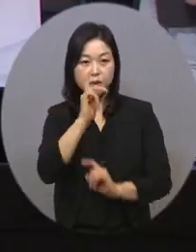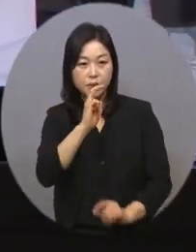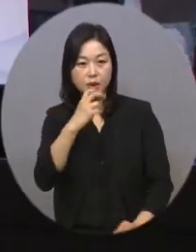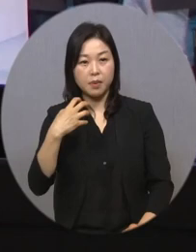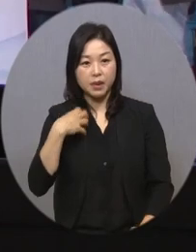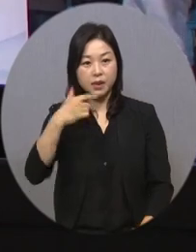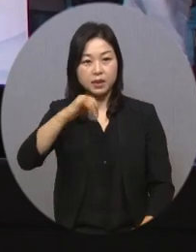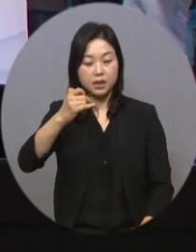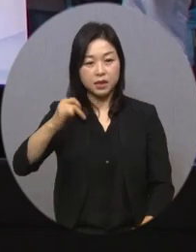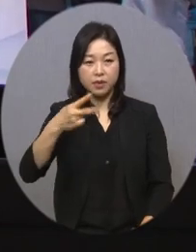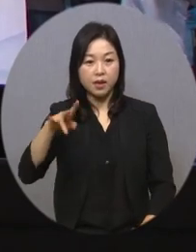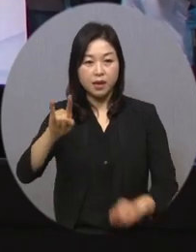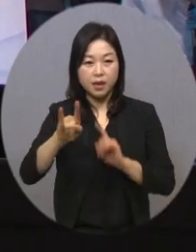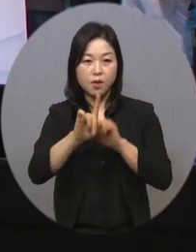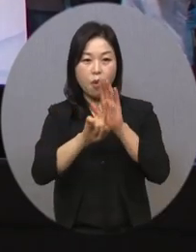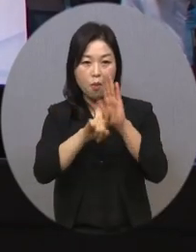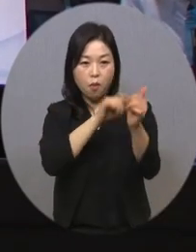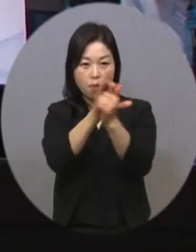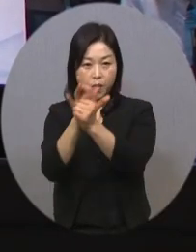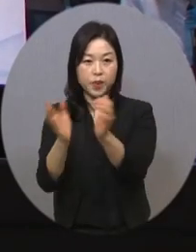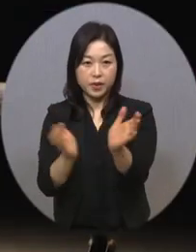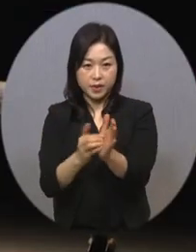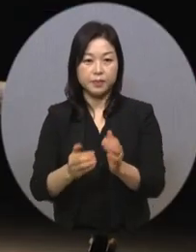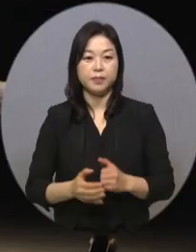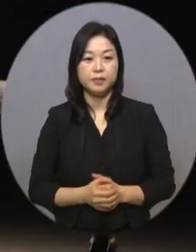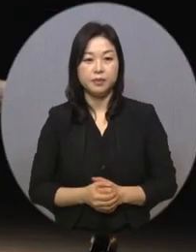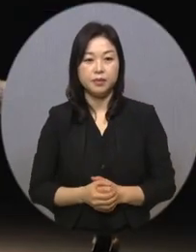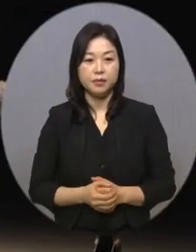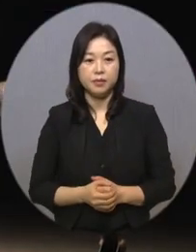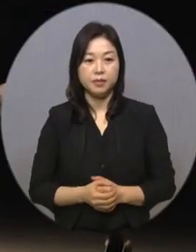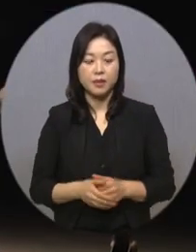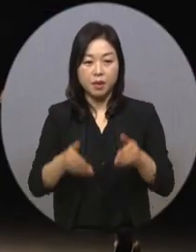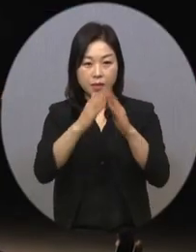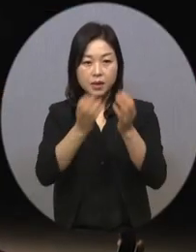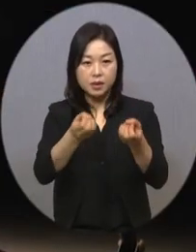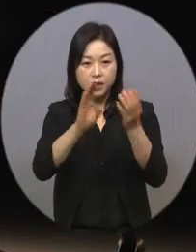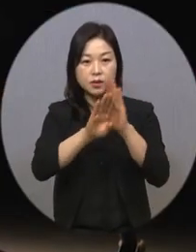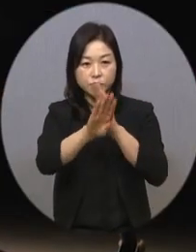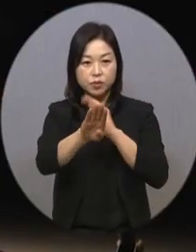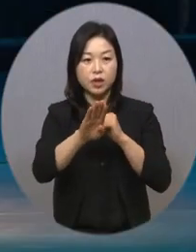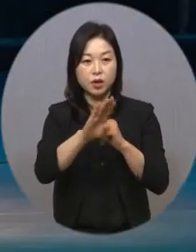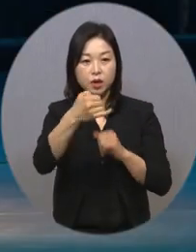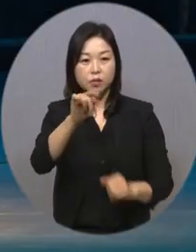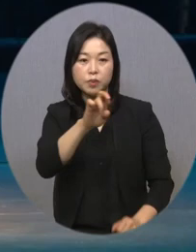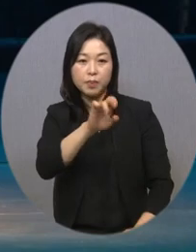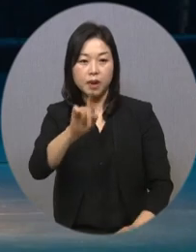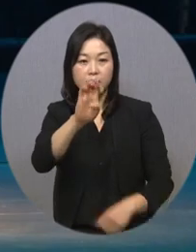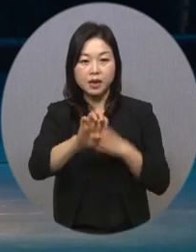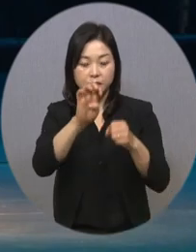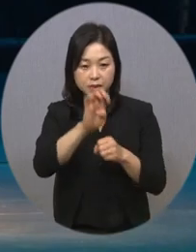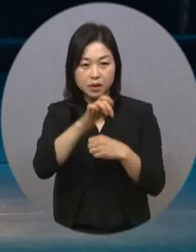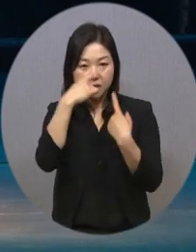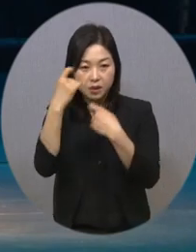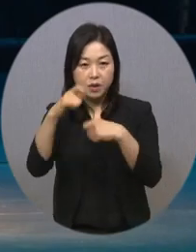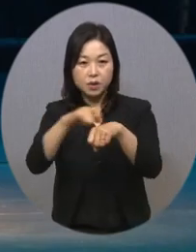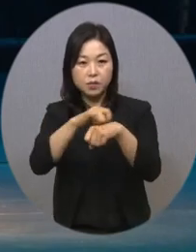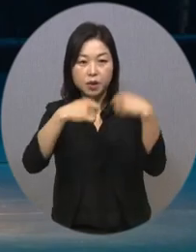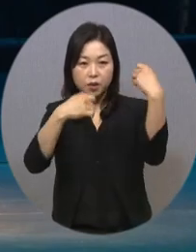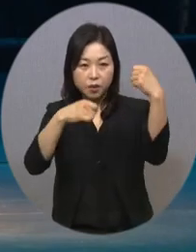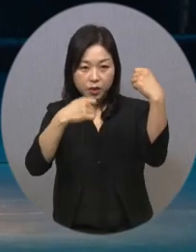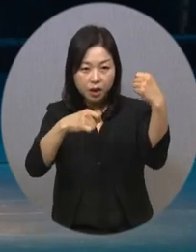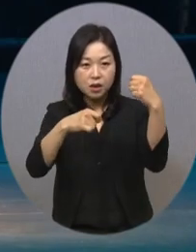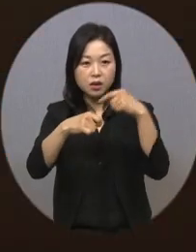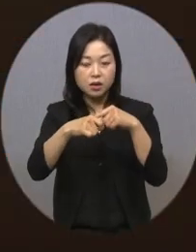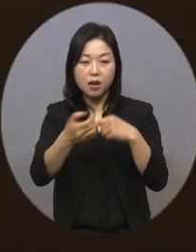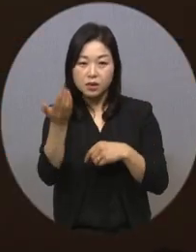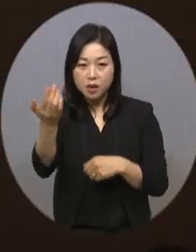그룹 지천태를 홍보대사로 위촉했습니다. 발대식 이후에는 품바 40주년을 기념하는 특별공연 신명가족극 오 자네